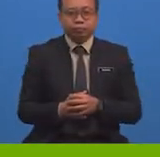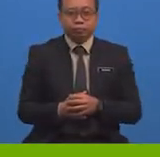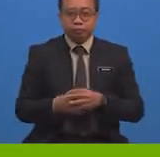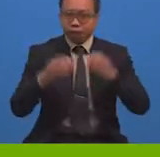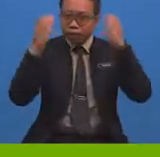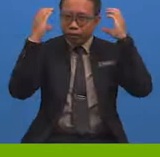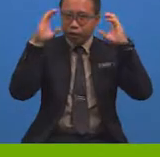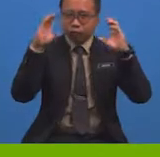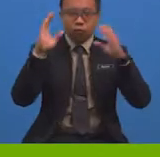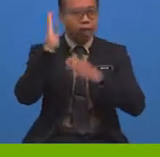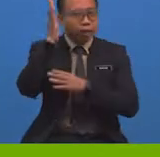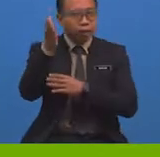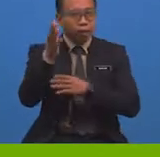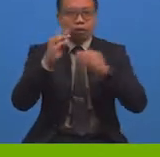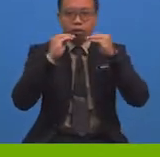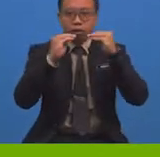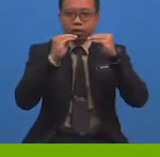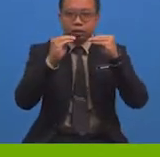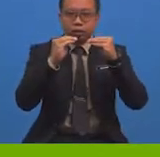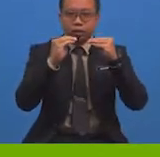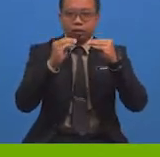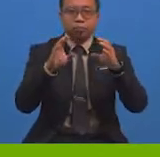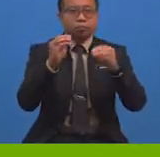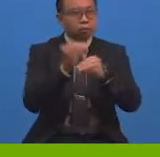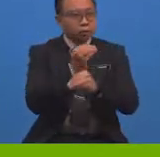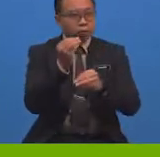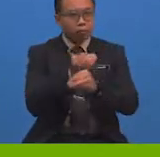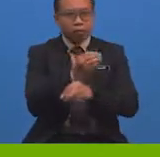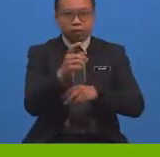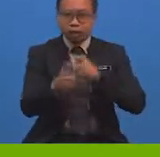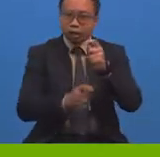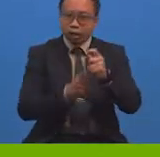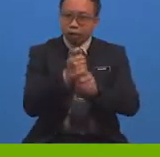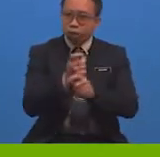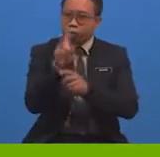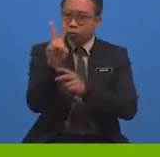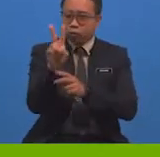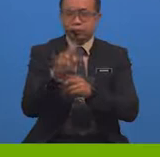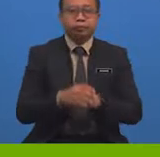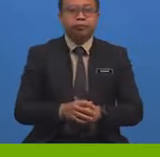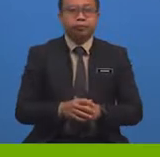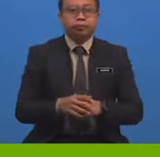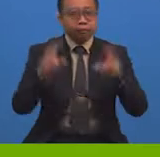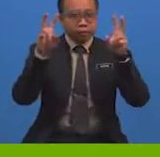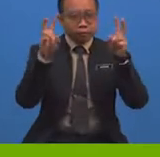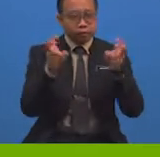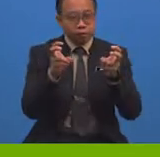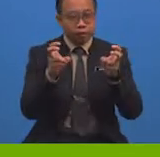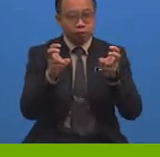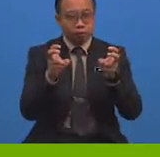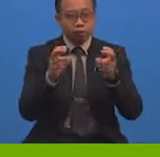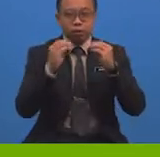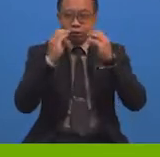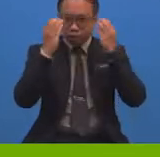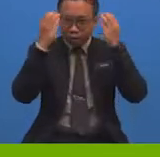Cikgu akan mengajar subjek matematik tahun 2 tajuk yang akan